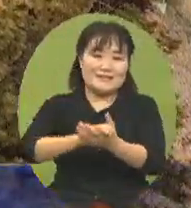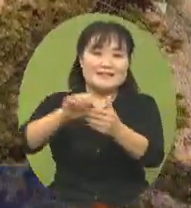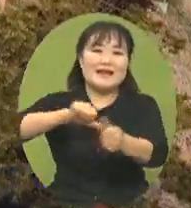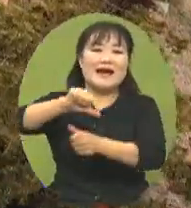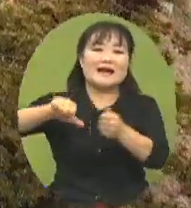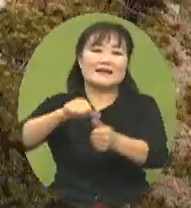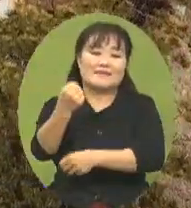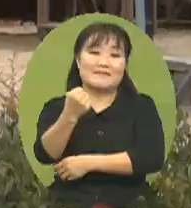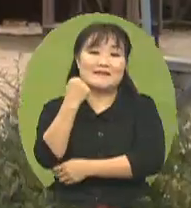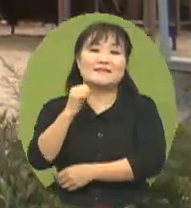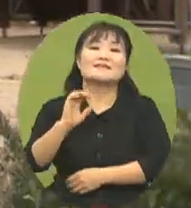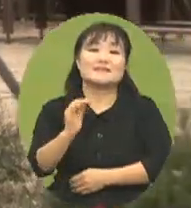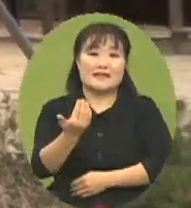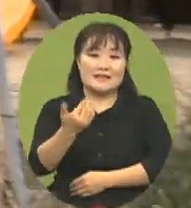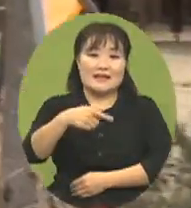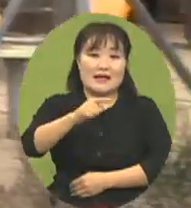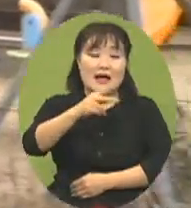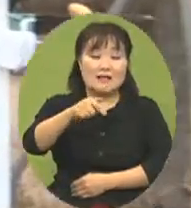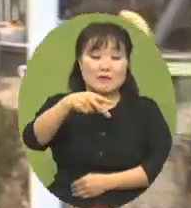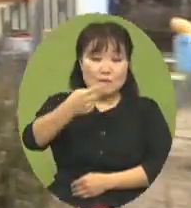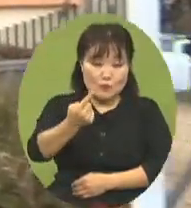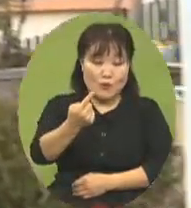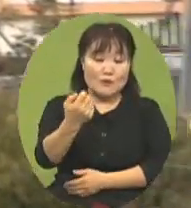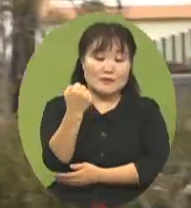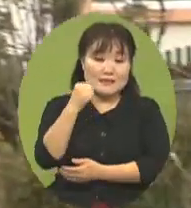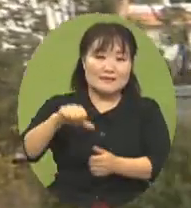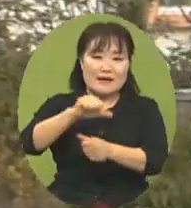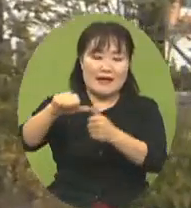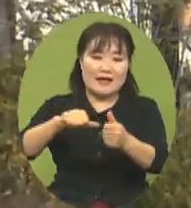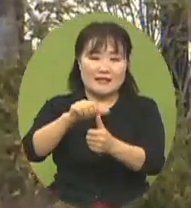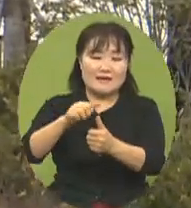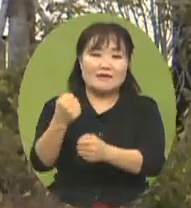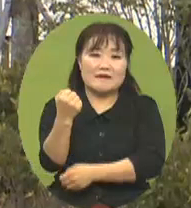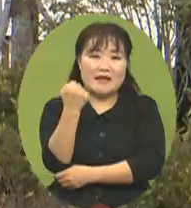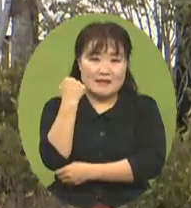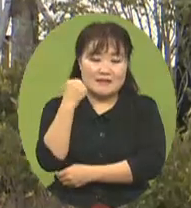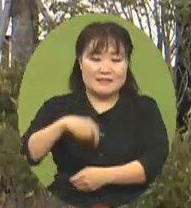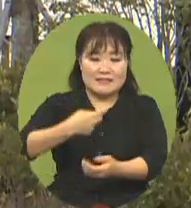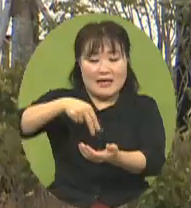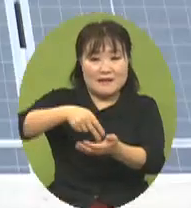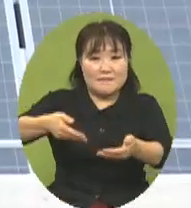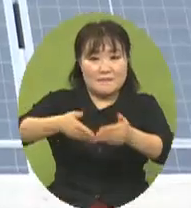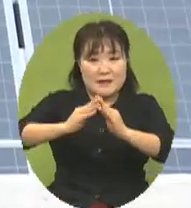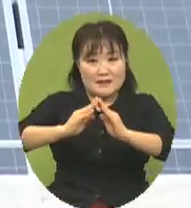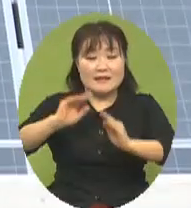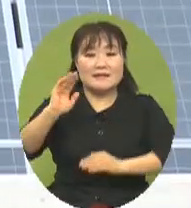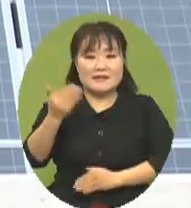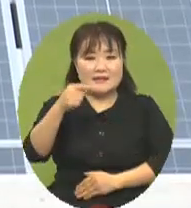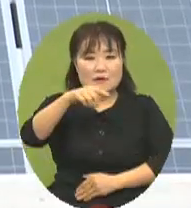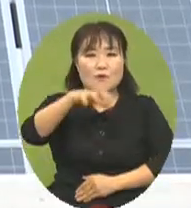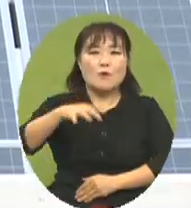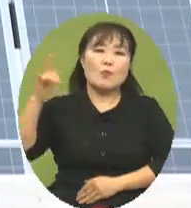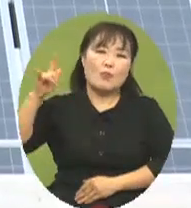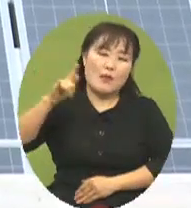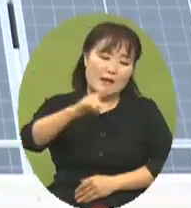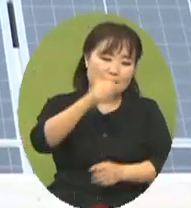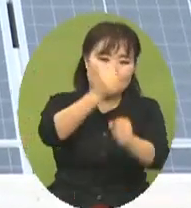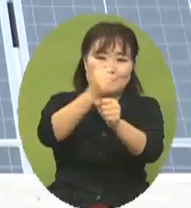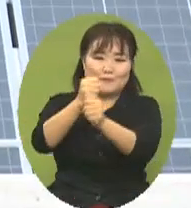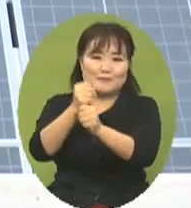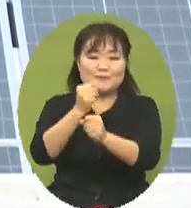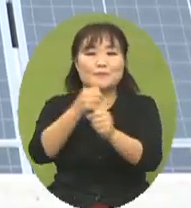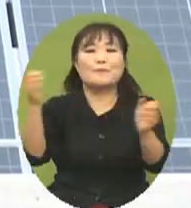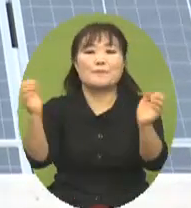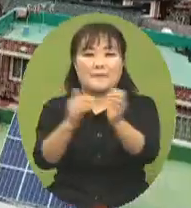친환경 에너지입니다. 가덕도 일원이 친환경 에너지 자립 마을로 선정되면서 이곳에도 태양열 시설이